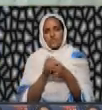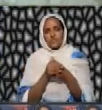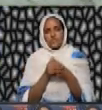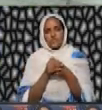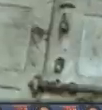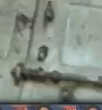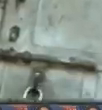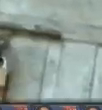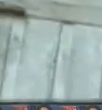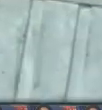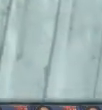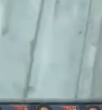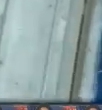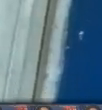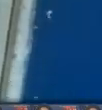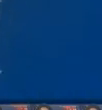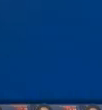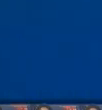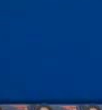ማፈ